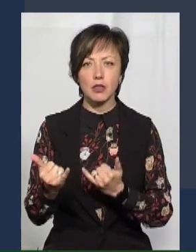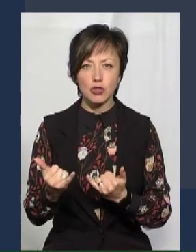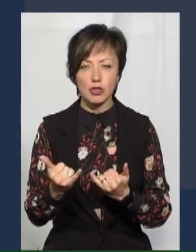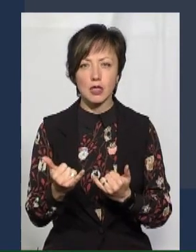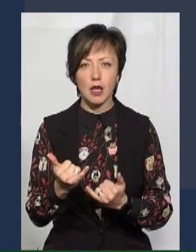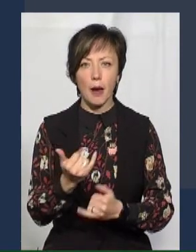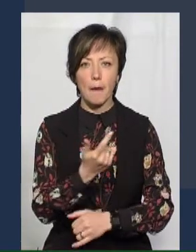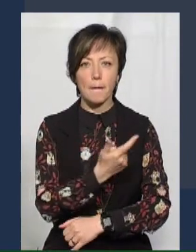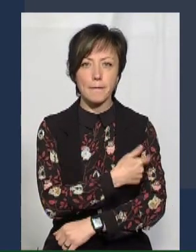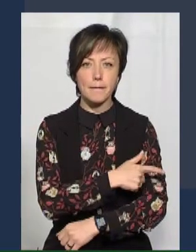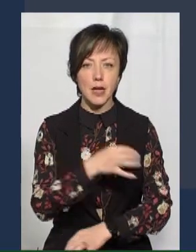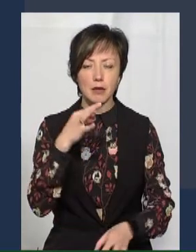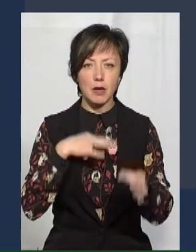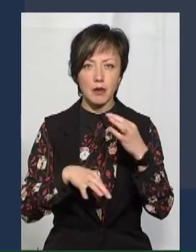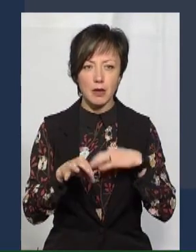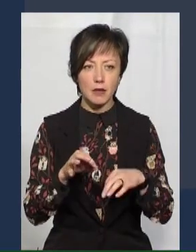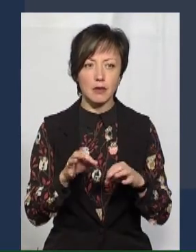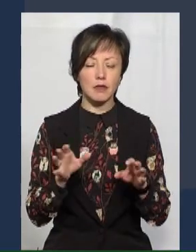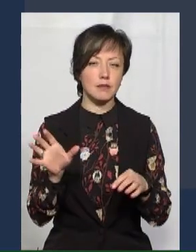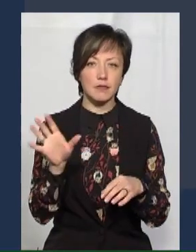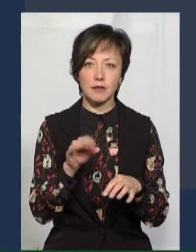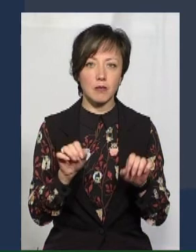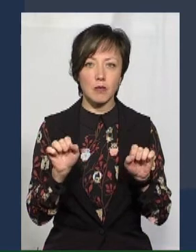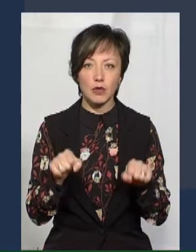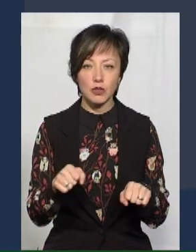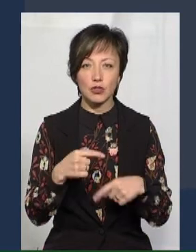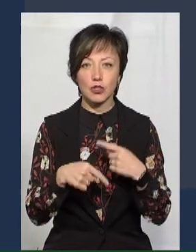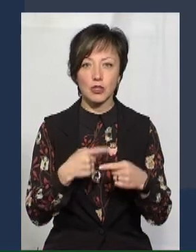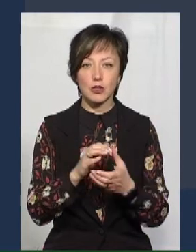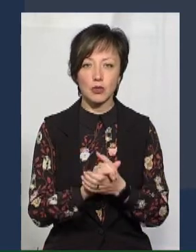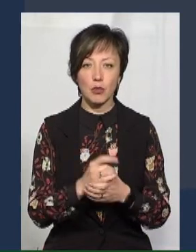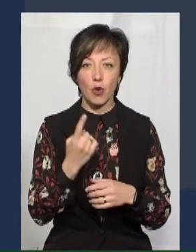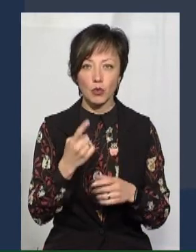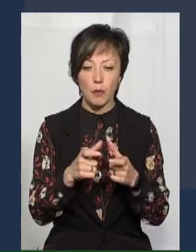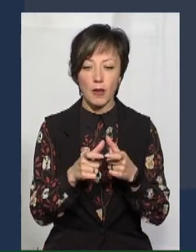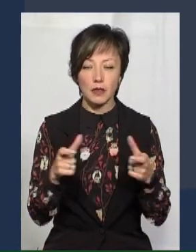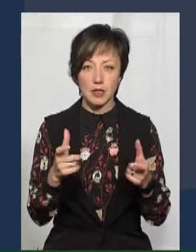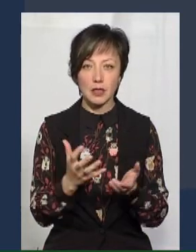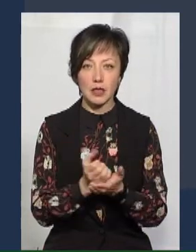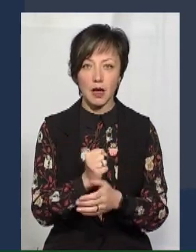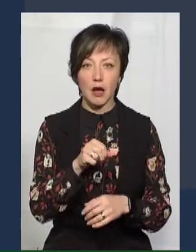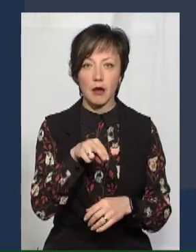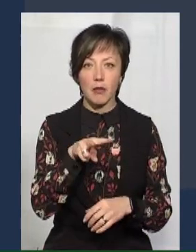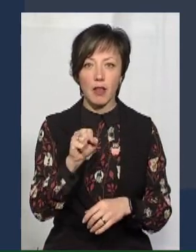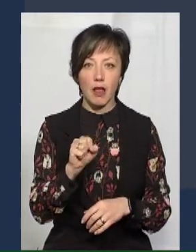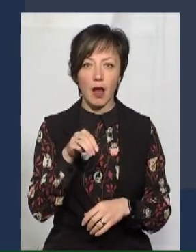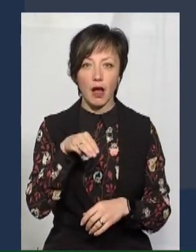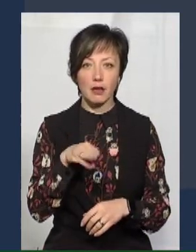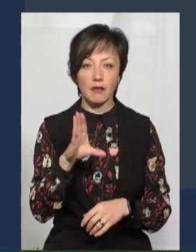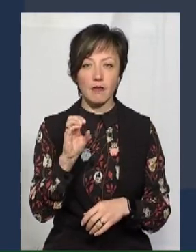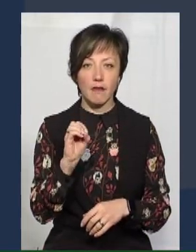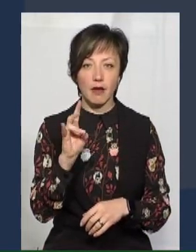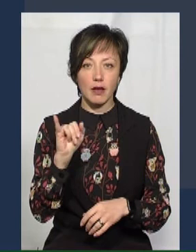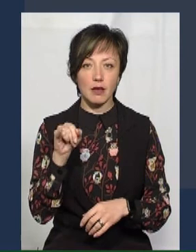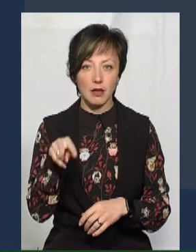забезпечення медпрепаратами? Правдами, неправдами, через знайомого одну пластинку ми знайшли плаквініла. Тобто в цьому питанні